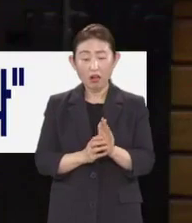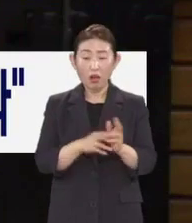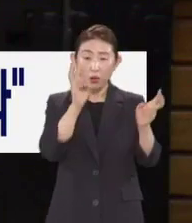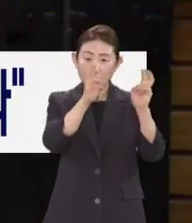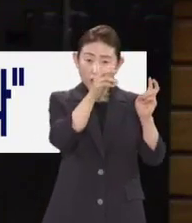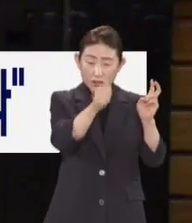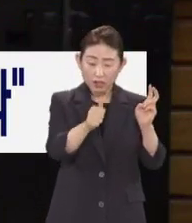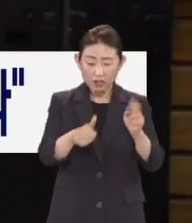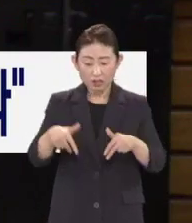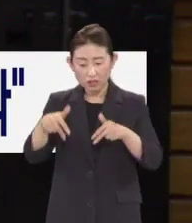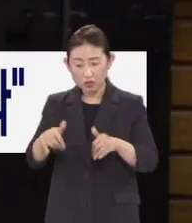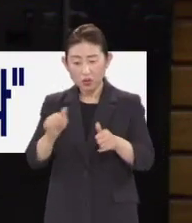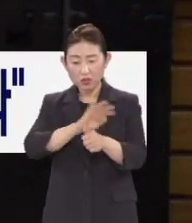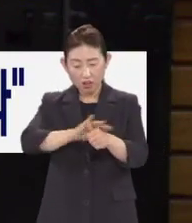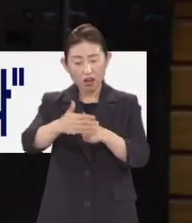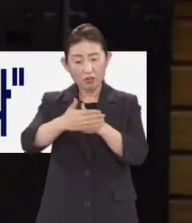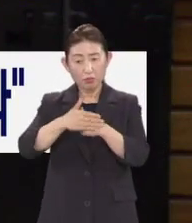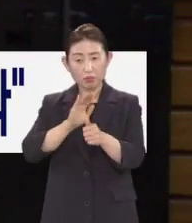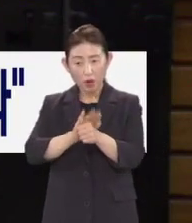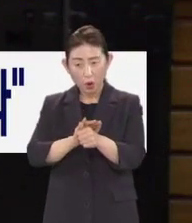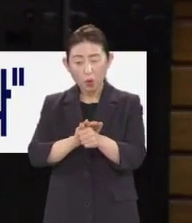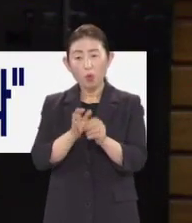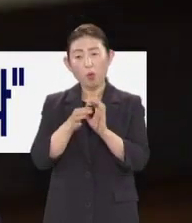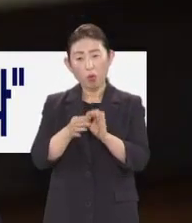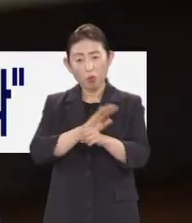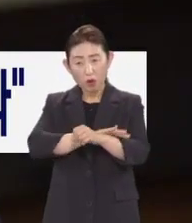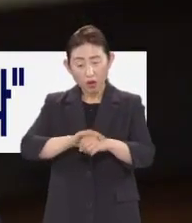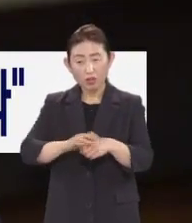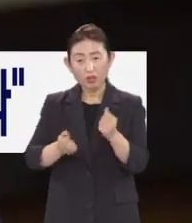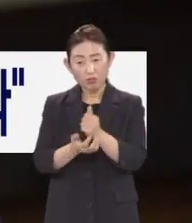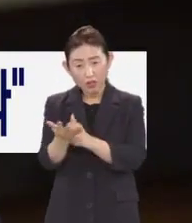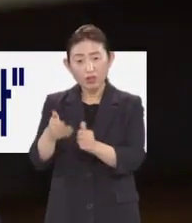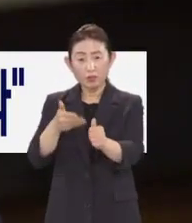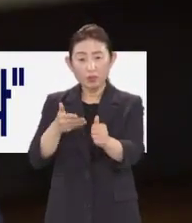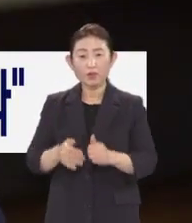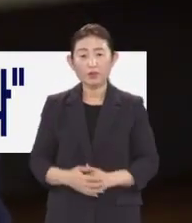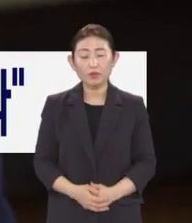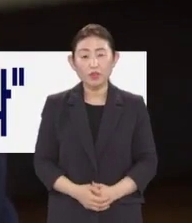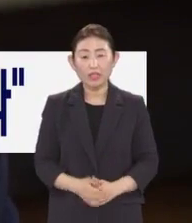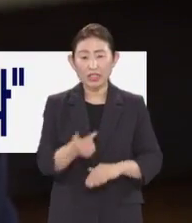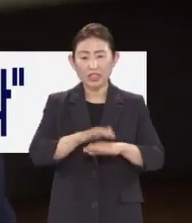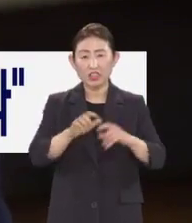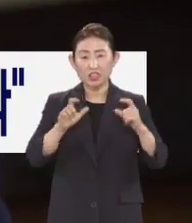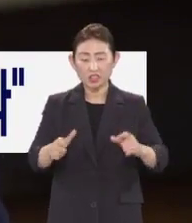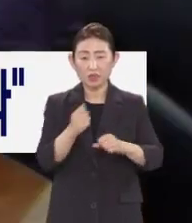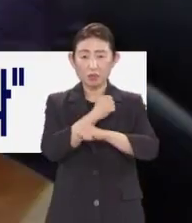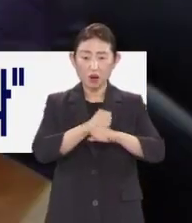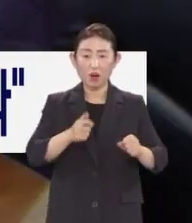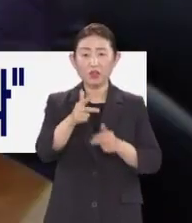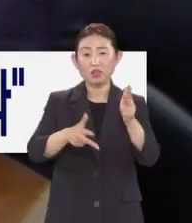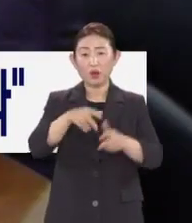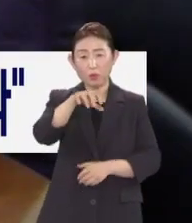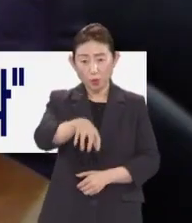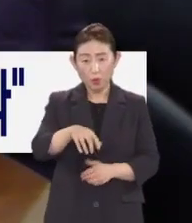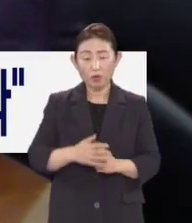노사관계를 다른 기업으로 확산하는 데 힘써달라고 당부했습니다. KTNG는 대전에서 규모가 가장 큰